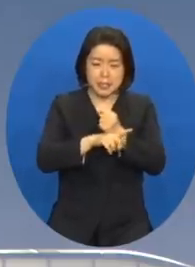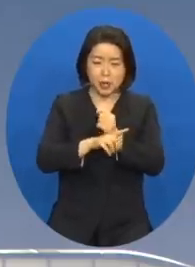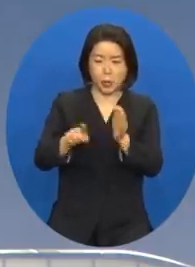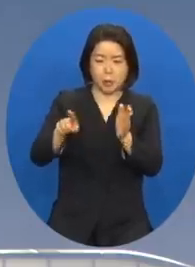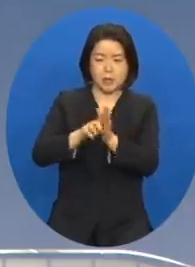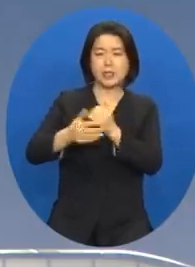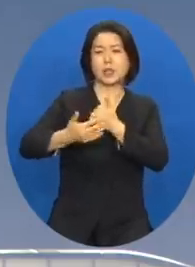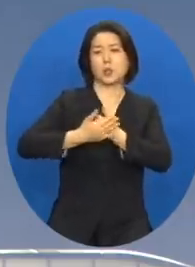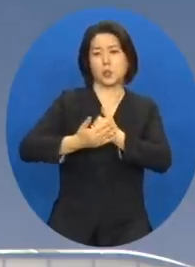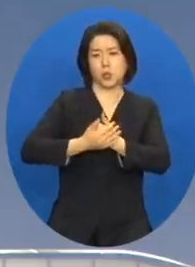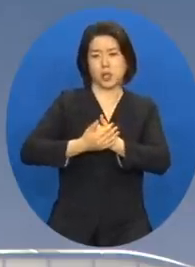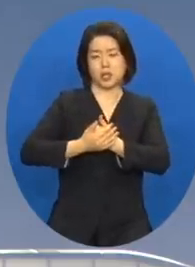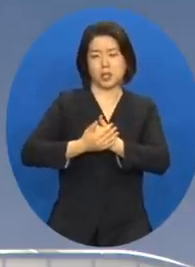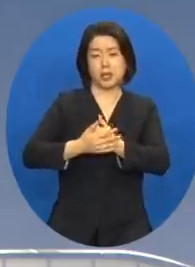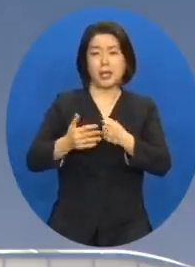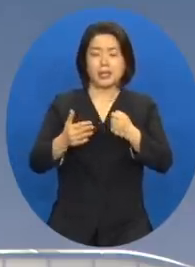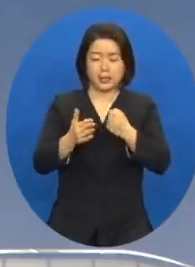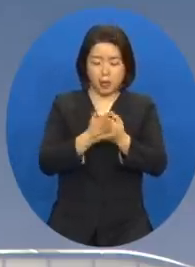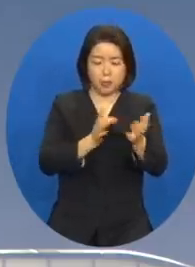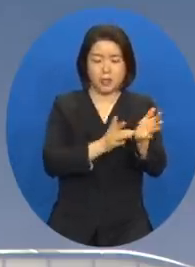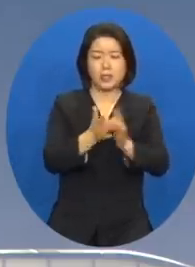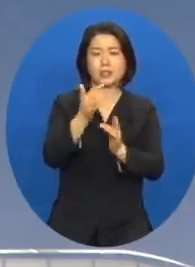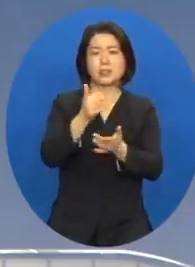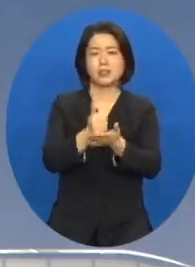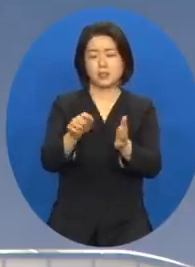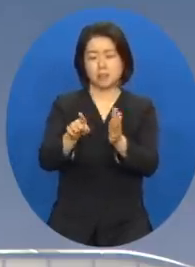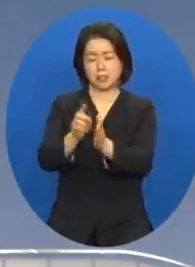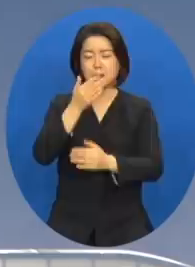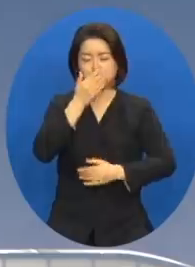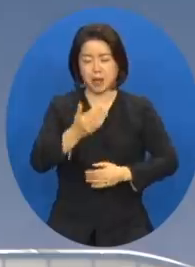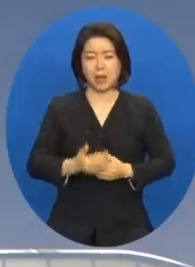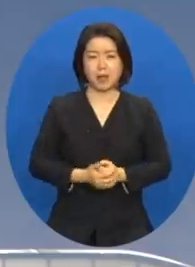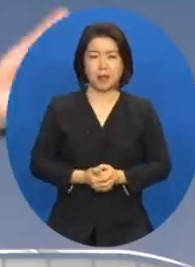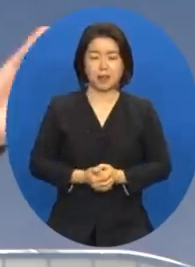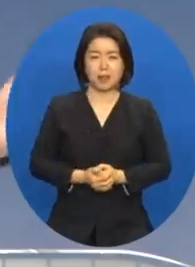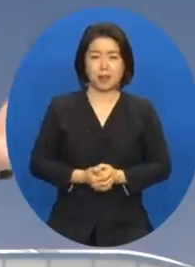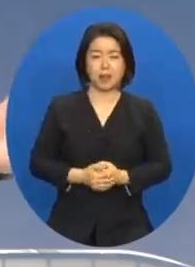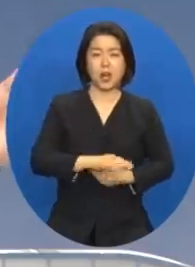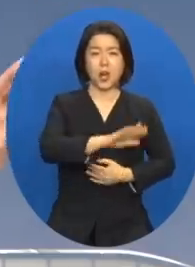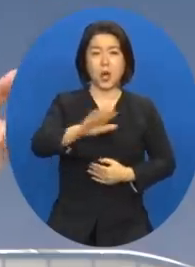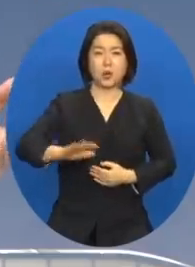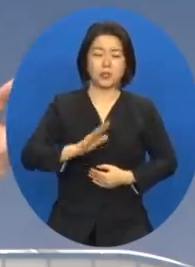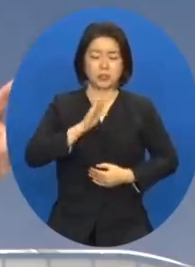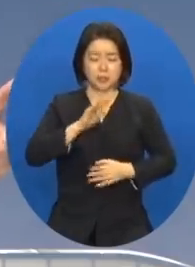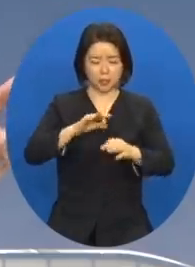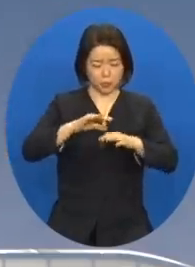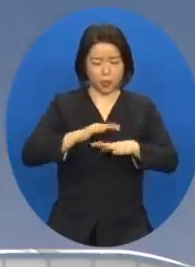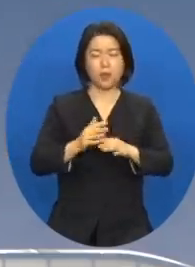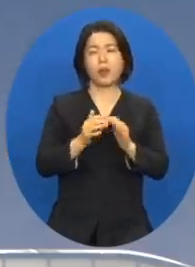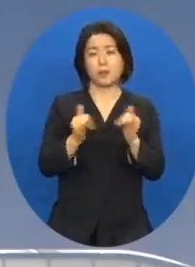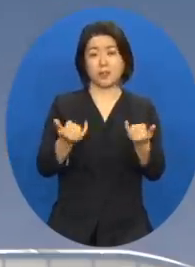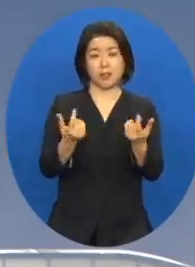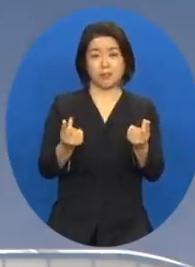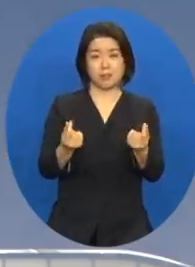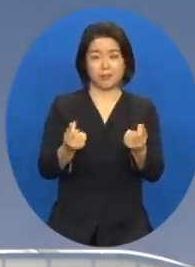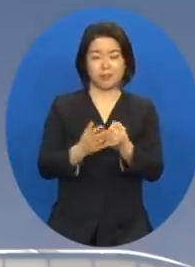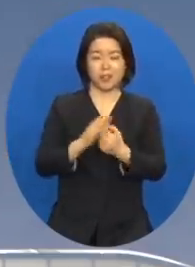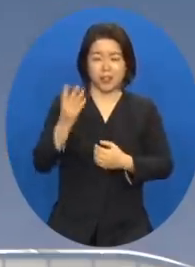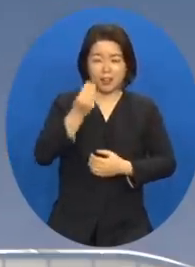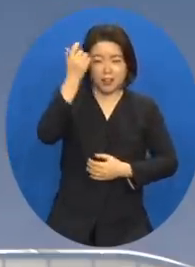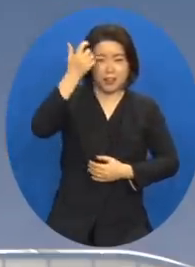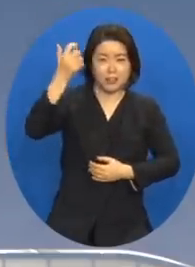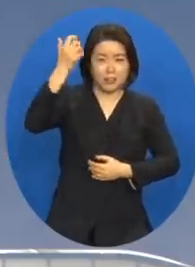해주시니까 우리가 예수님을 믿게 된 겁니다. 그러니 우리는 정말 정말 놀라운 사람입니다. 성령